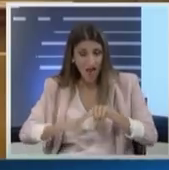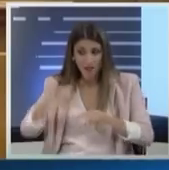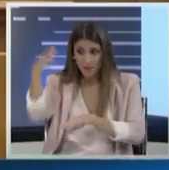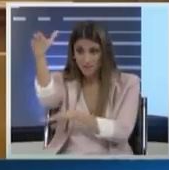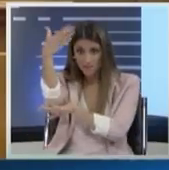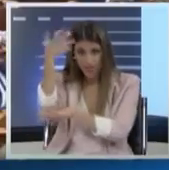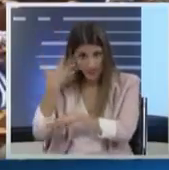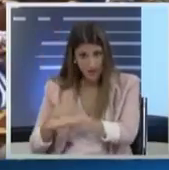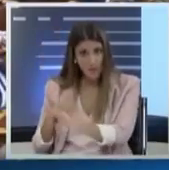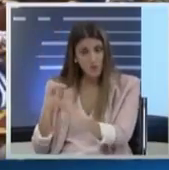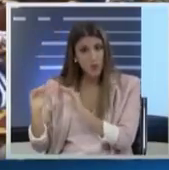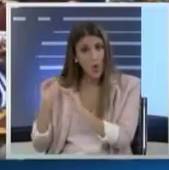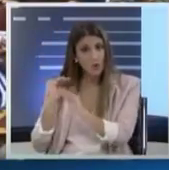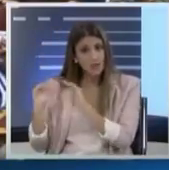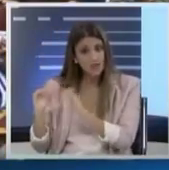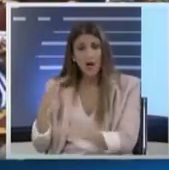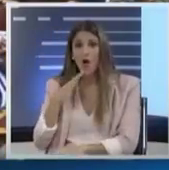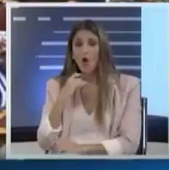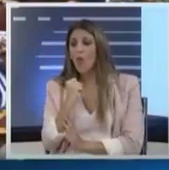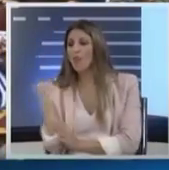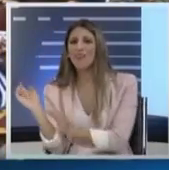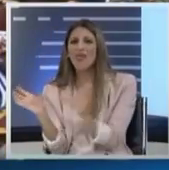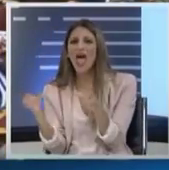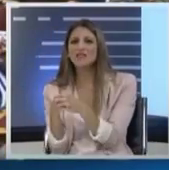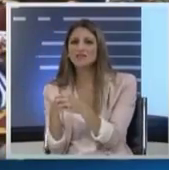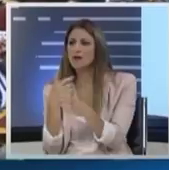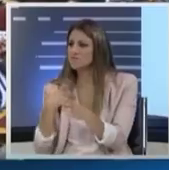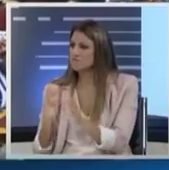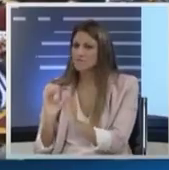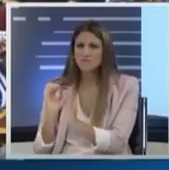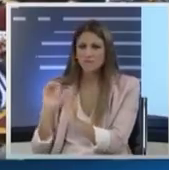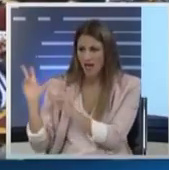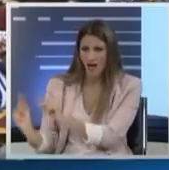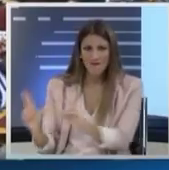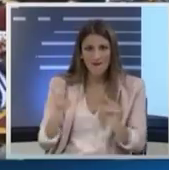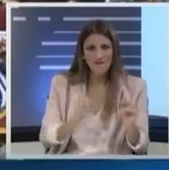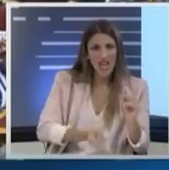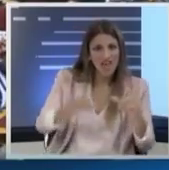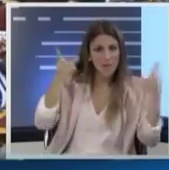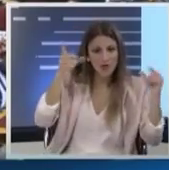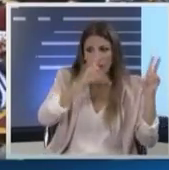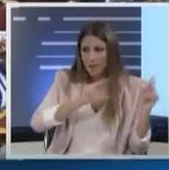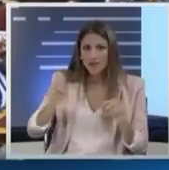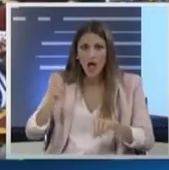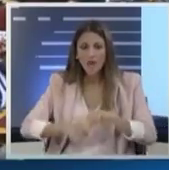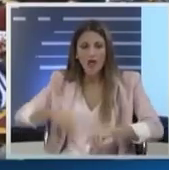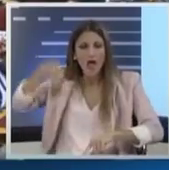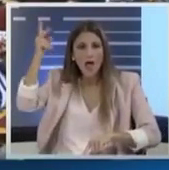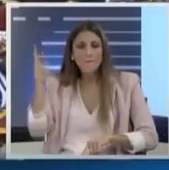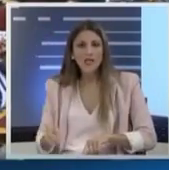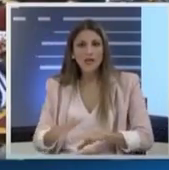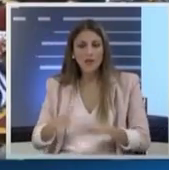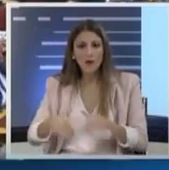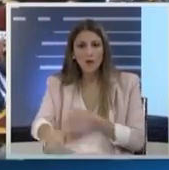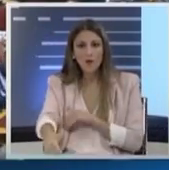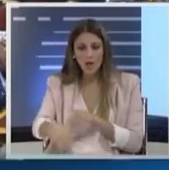υπερασπιζόμενος τα επιχειρήματα της ακροδεξιάς, επί της ουσίας φέρνετε την χώρα μας μπροστά στον κίνδυνο να κληθεί